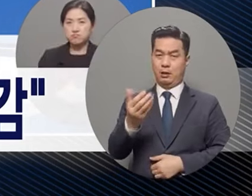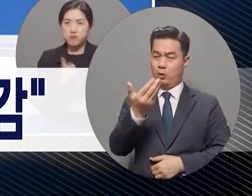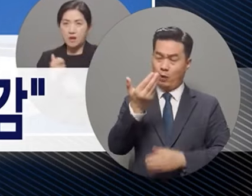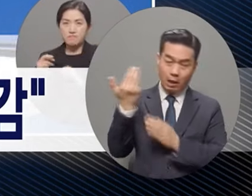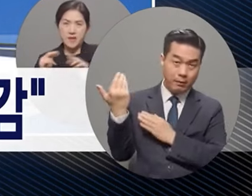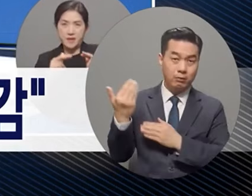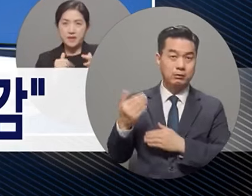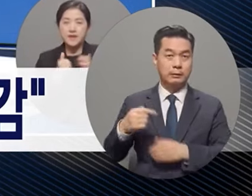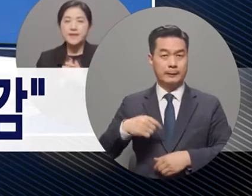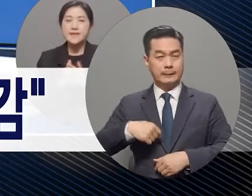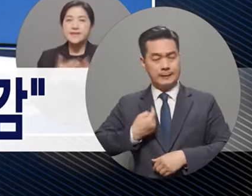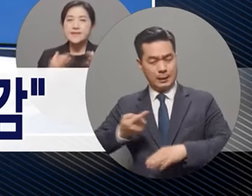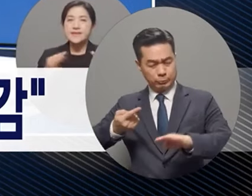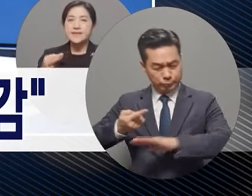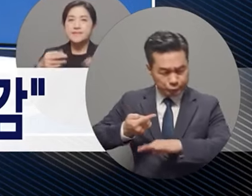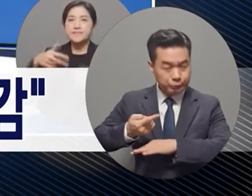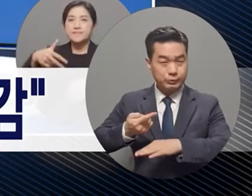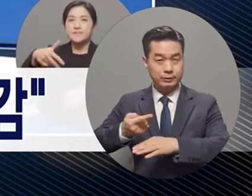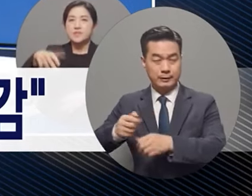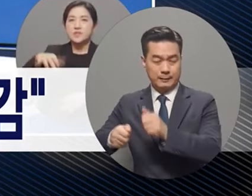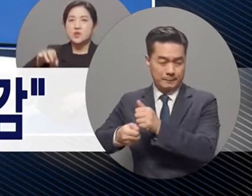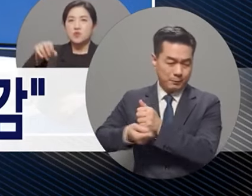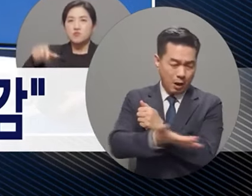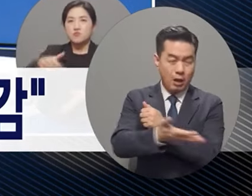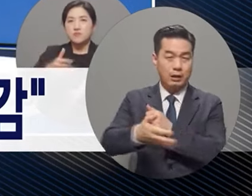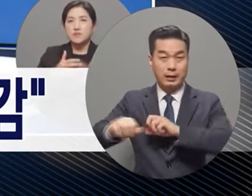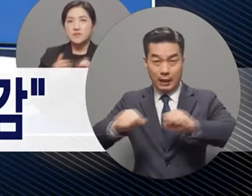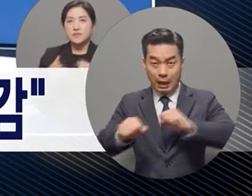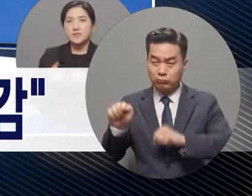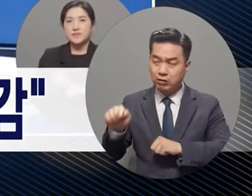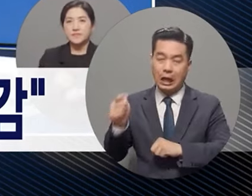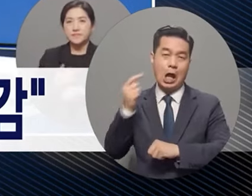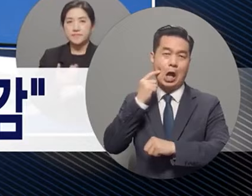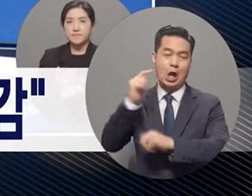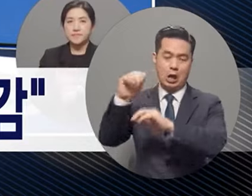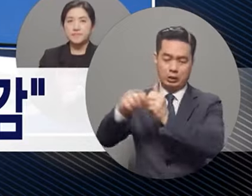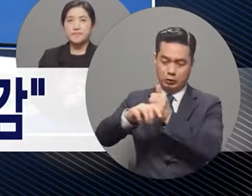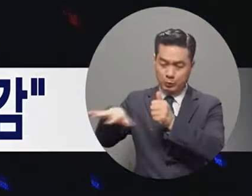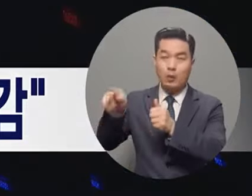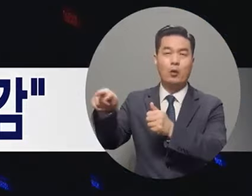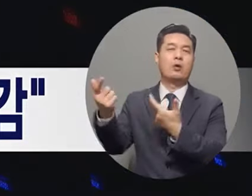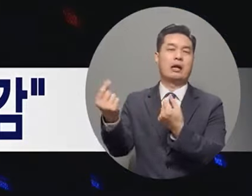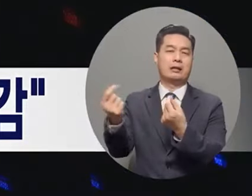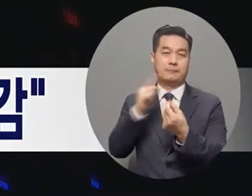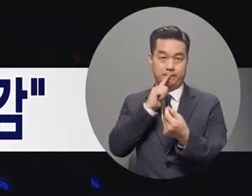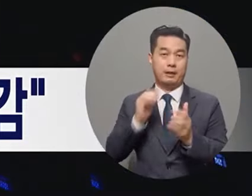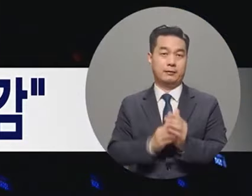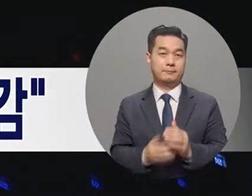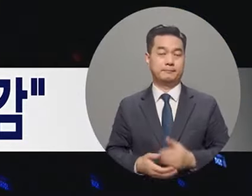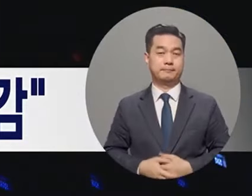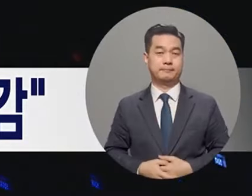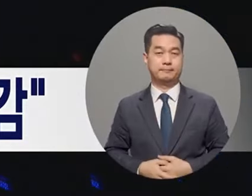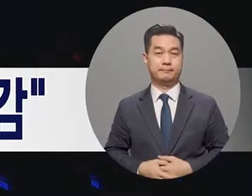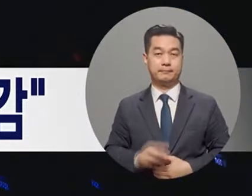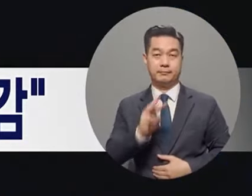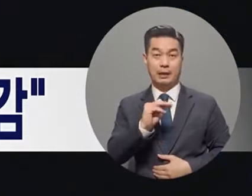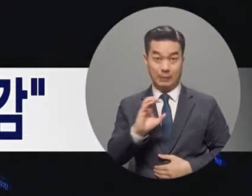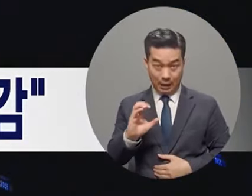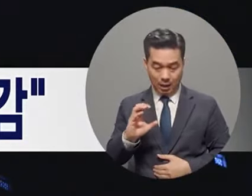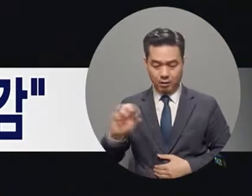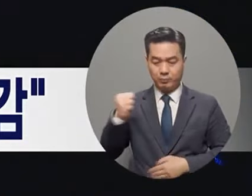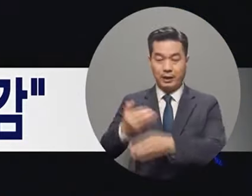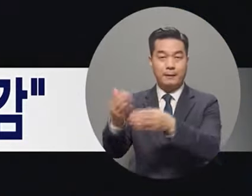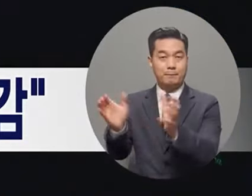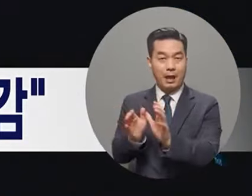채 자신들의 주장을 일방적으로 퍼뜨리는 행위와 말로 허위 사실 유포에 해당한다고 했습니다 MBC 이어 국민의